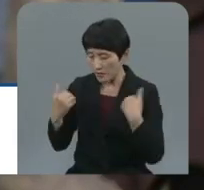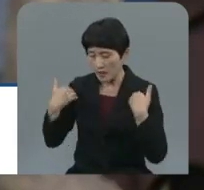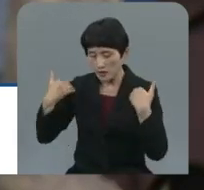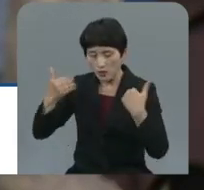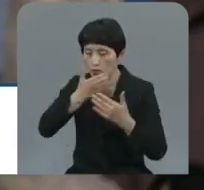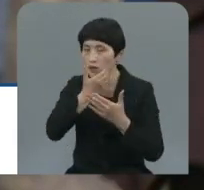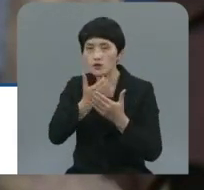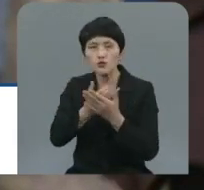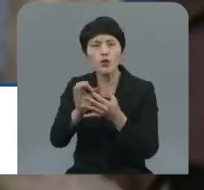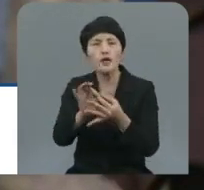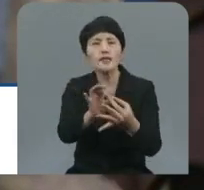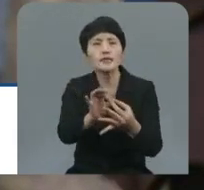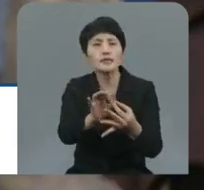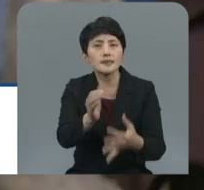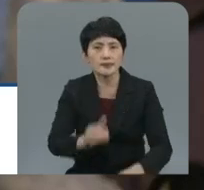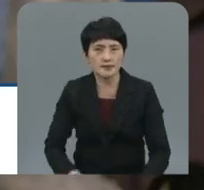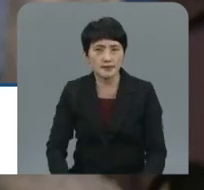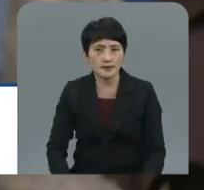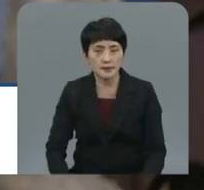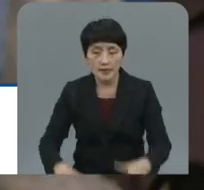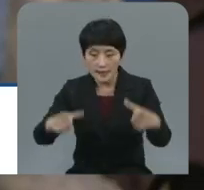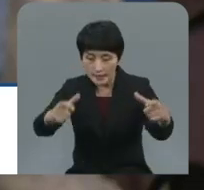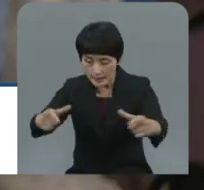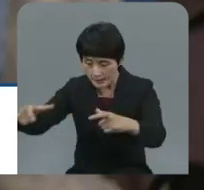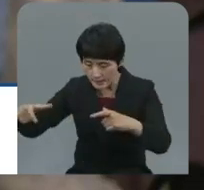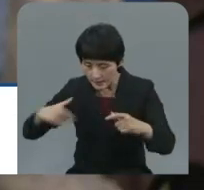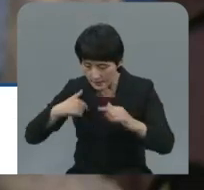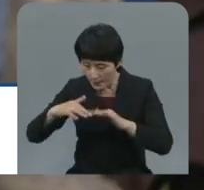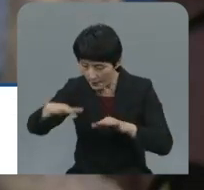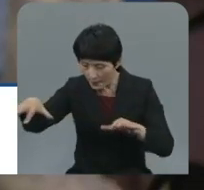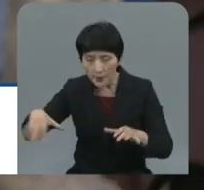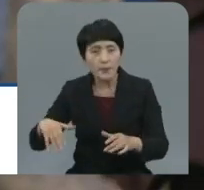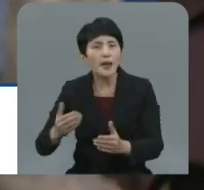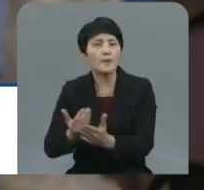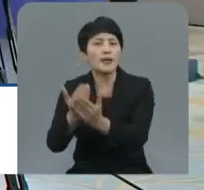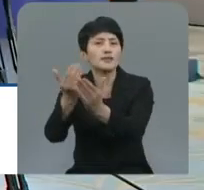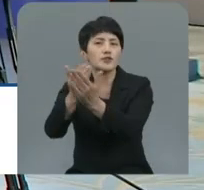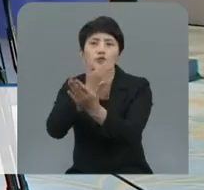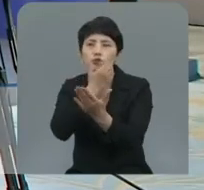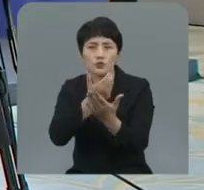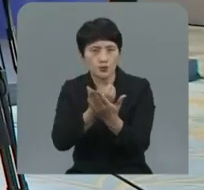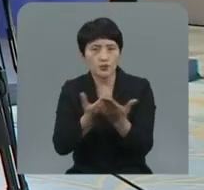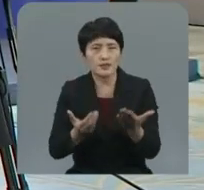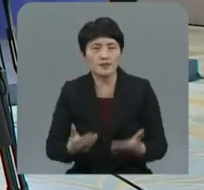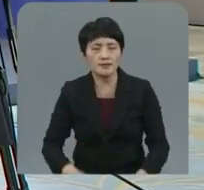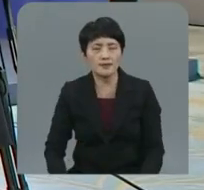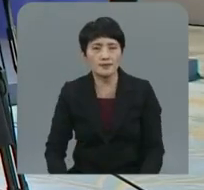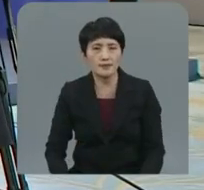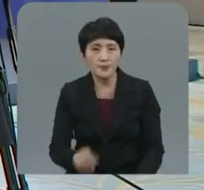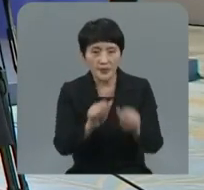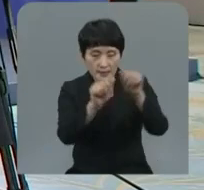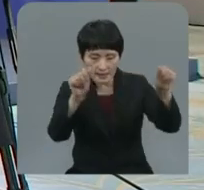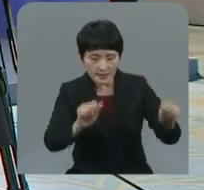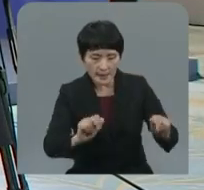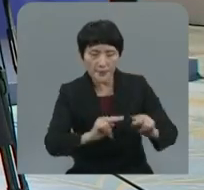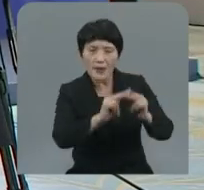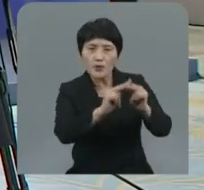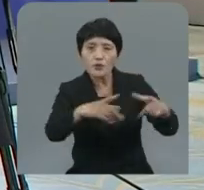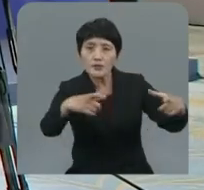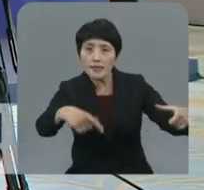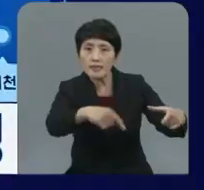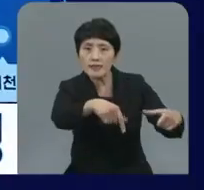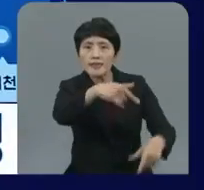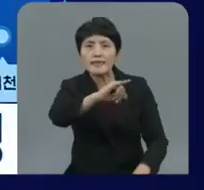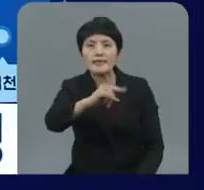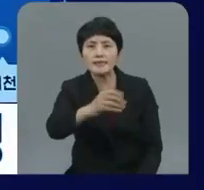chiếc bán dẫn hiện có quanh khu vực sâu Ôi và lân cận thủ đô tổng thống nhấn mạnh sự phát triển của các ngành công nghiệp công nghệ cao có liên quan trực tiếp tới